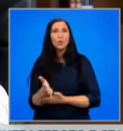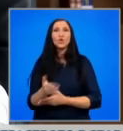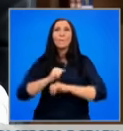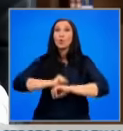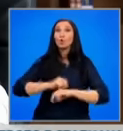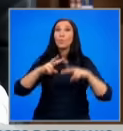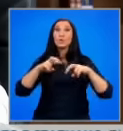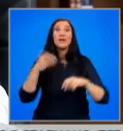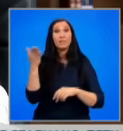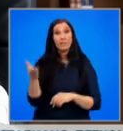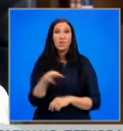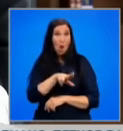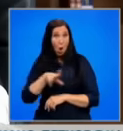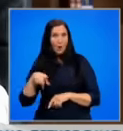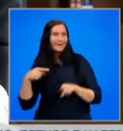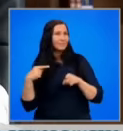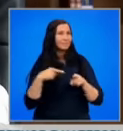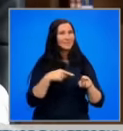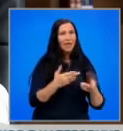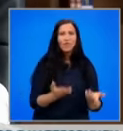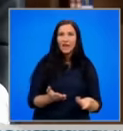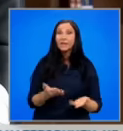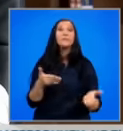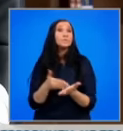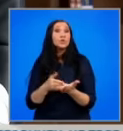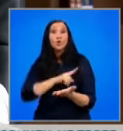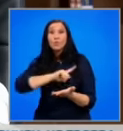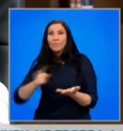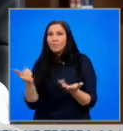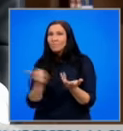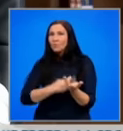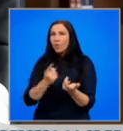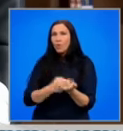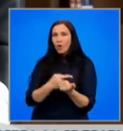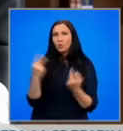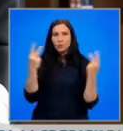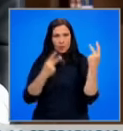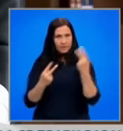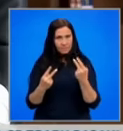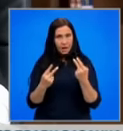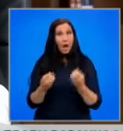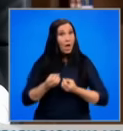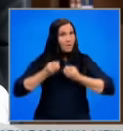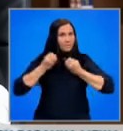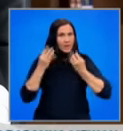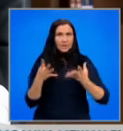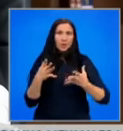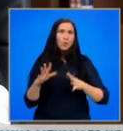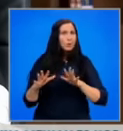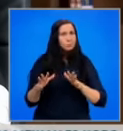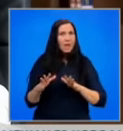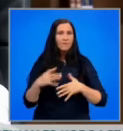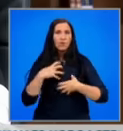разследване и тези на колегите следователи, тъй като доколкото Разбрах, възникнало известно